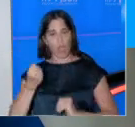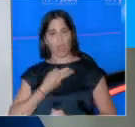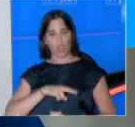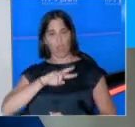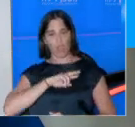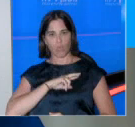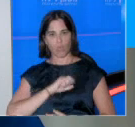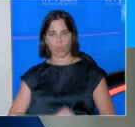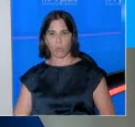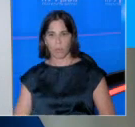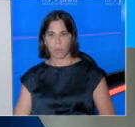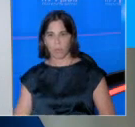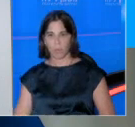אחריות.